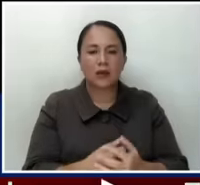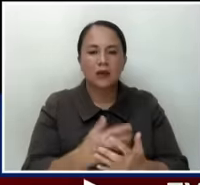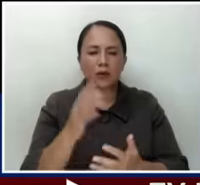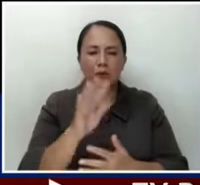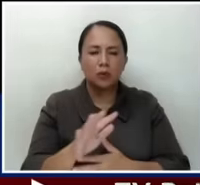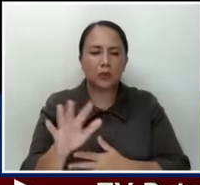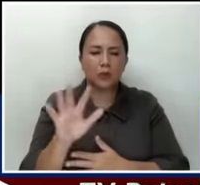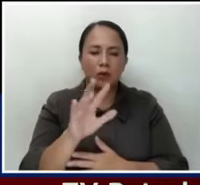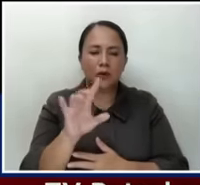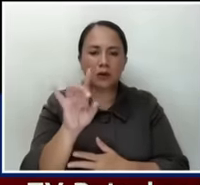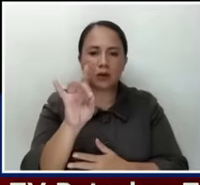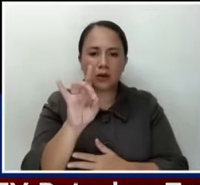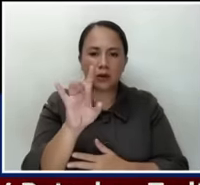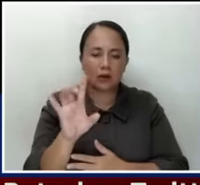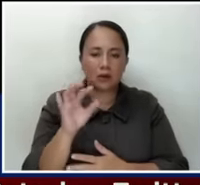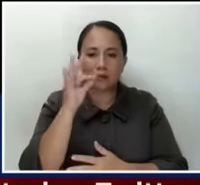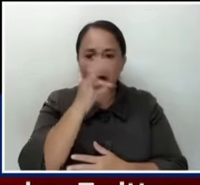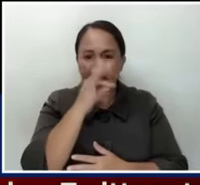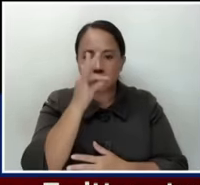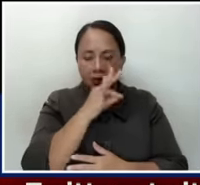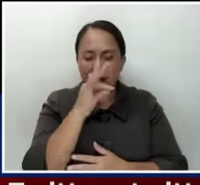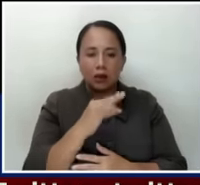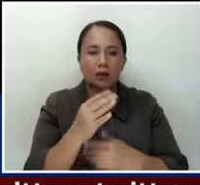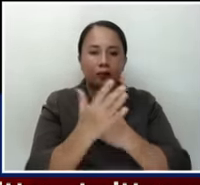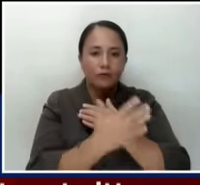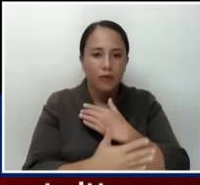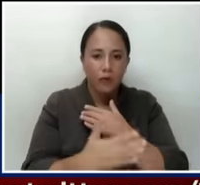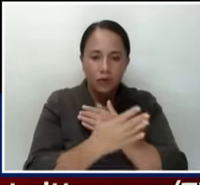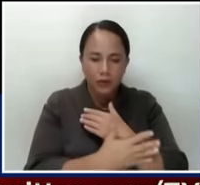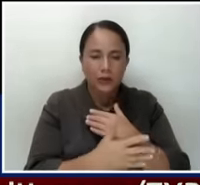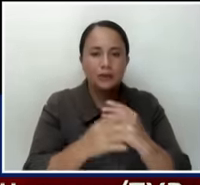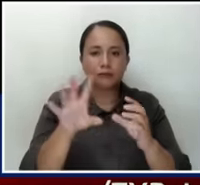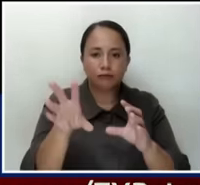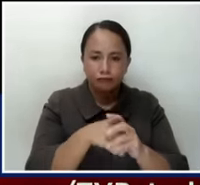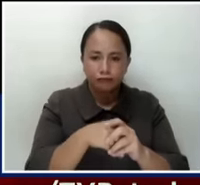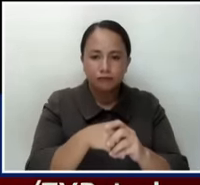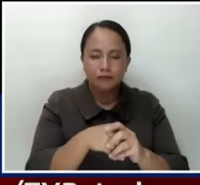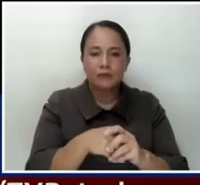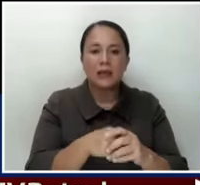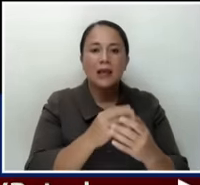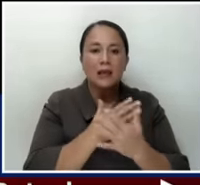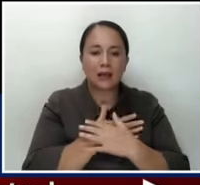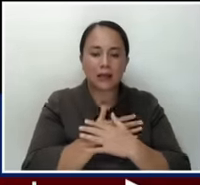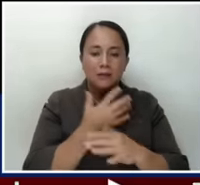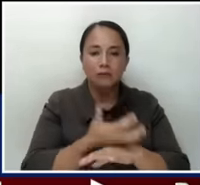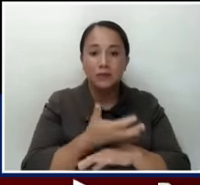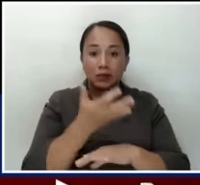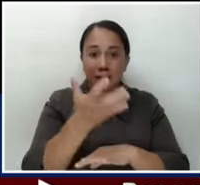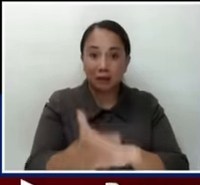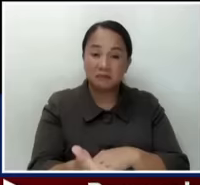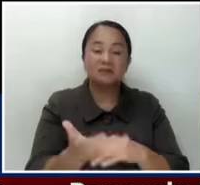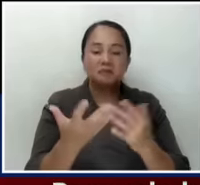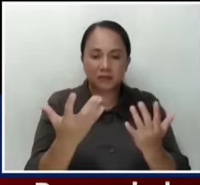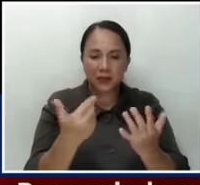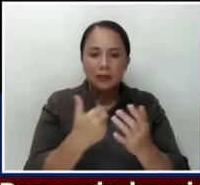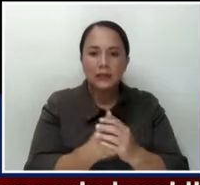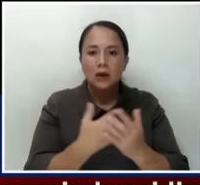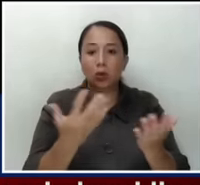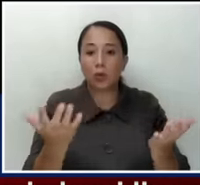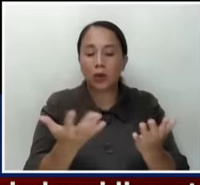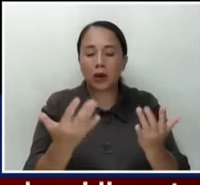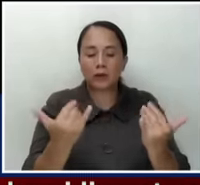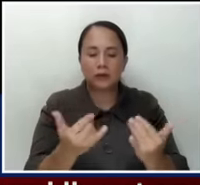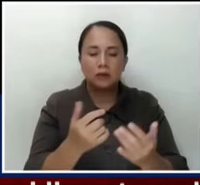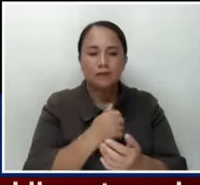na 800 Pinoy at dayuhan na hinihinang sangkot sa love scam modus ang nasa kustodya na ng